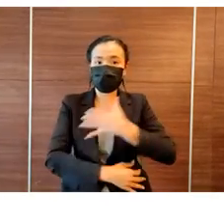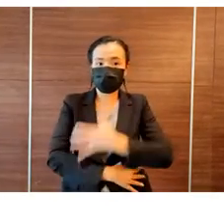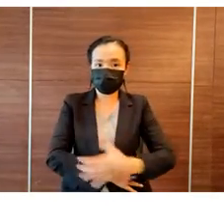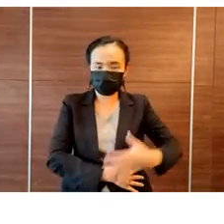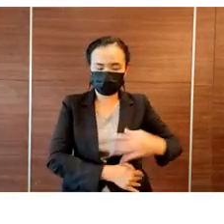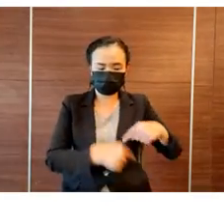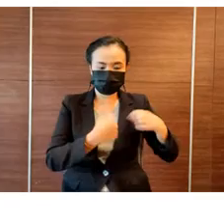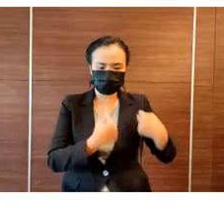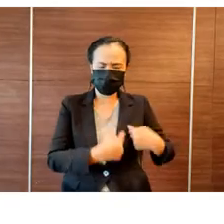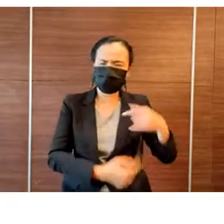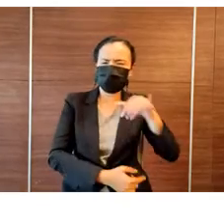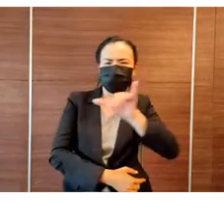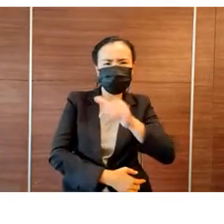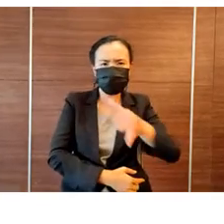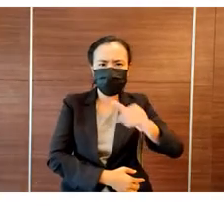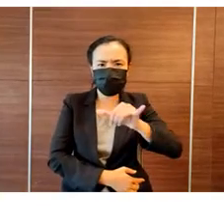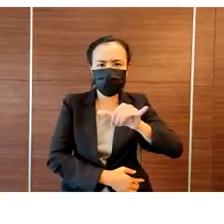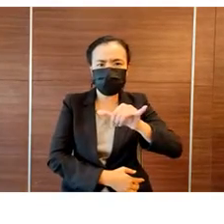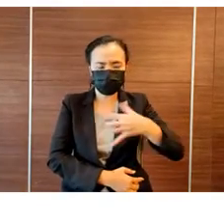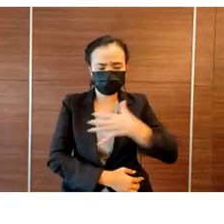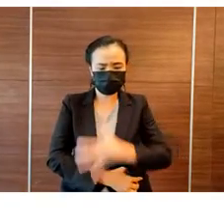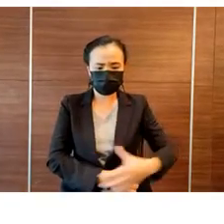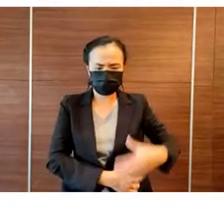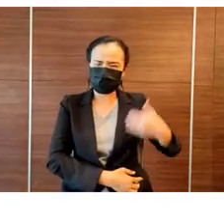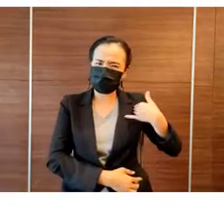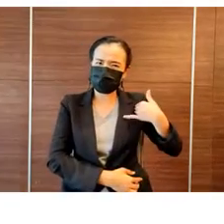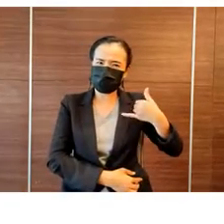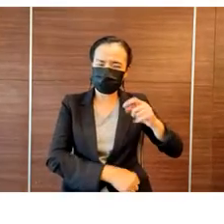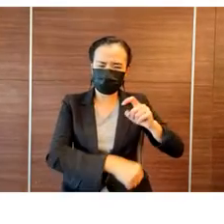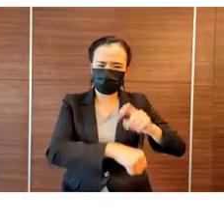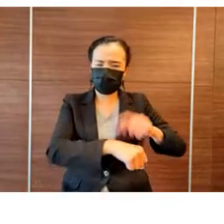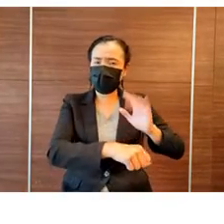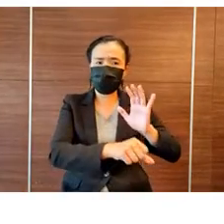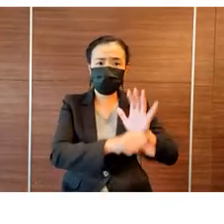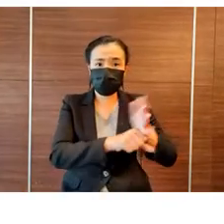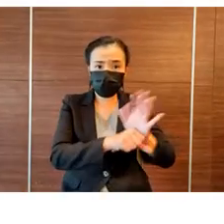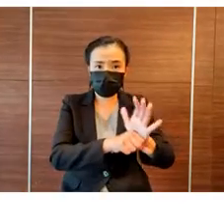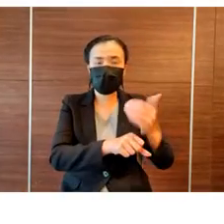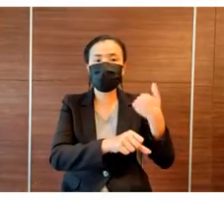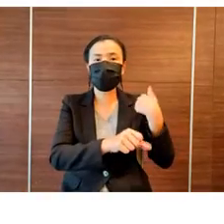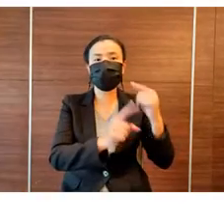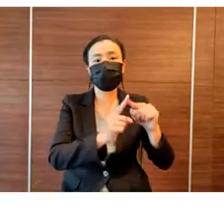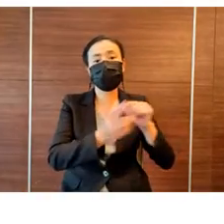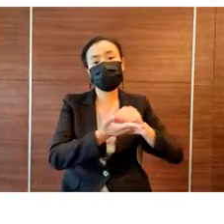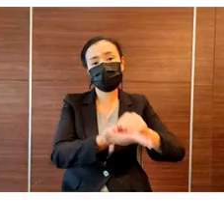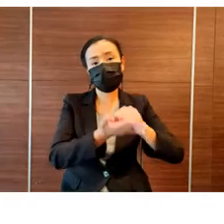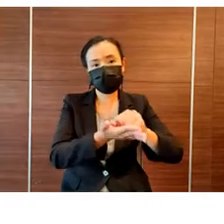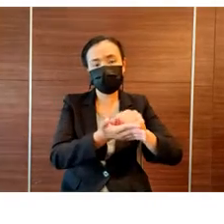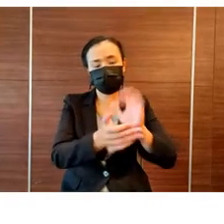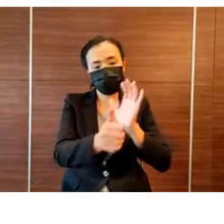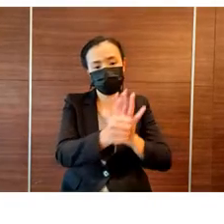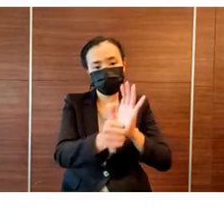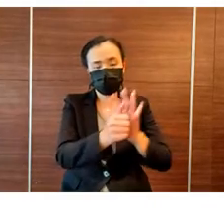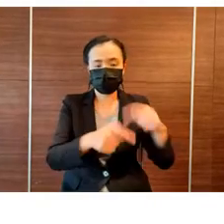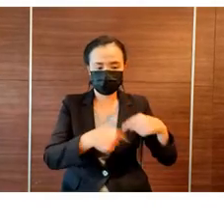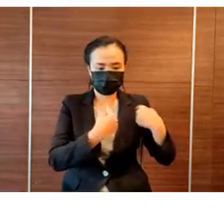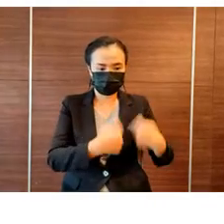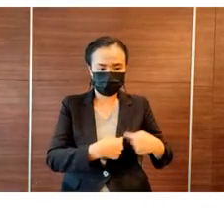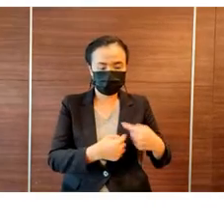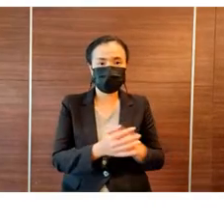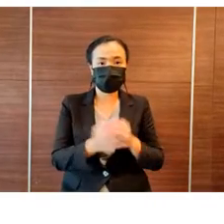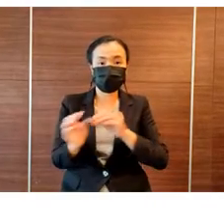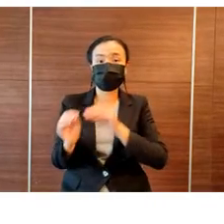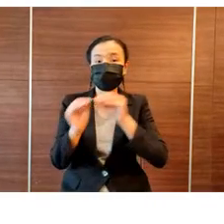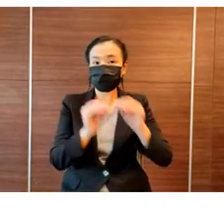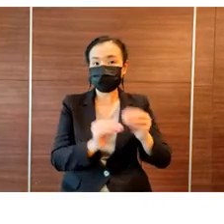เรื่องของใจก็แน่นอนว่าบางทีการเข้าสู่บริการทางด้านสุขภาพอาจจะไม่ได้มีเวลามากพอที่จะให้บริการทางด้านเกี่ยวกับการซัพพอร์ตจิตใจนะคะเดี๋ยวเราขยับ